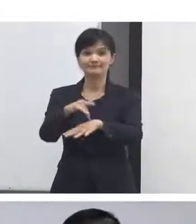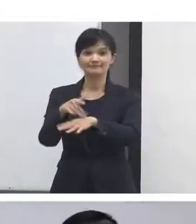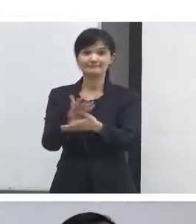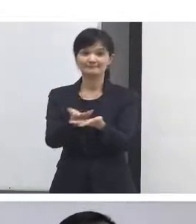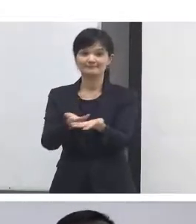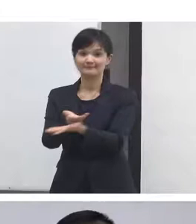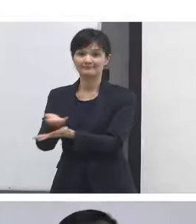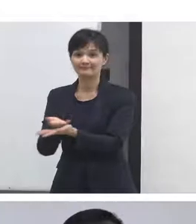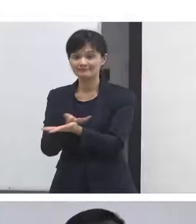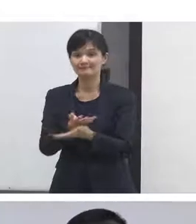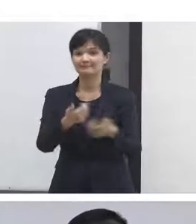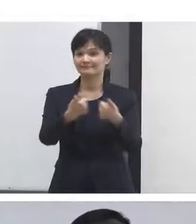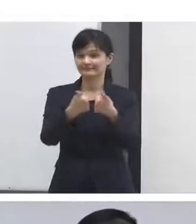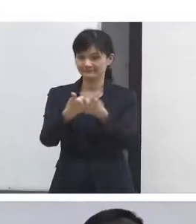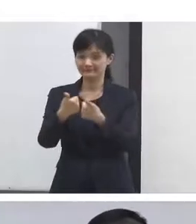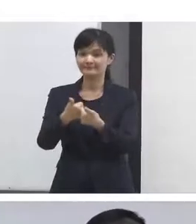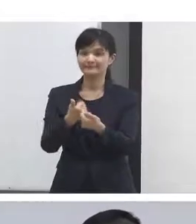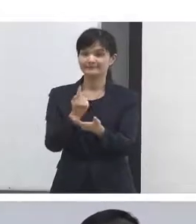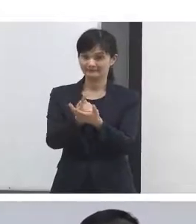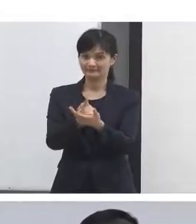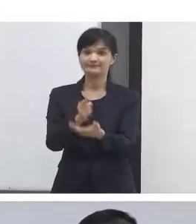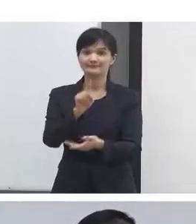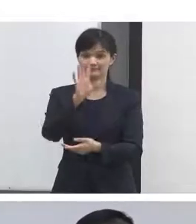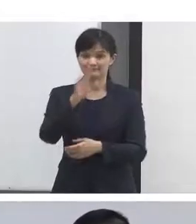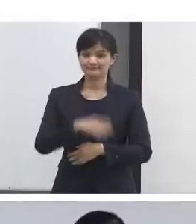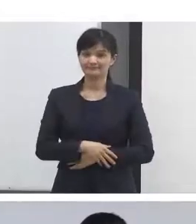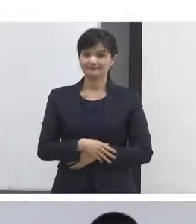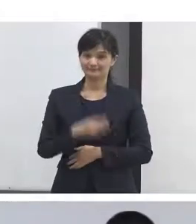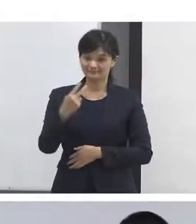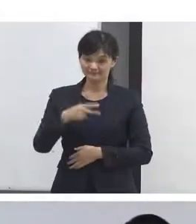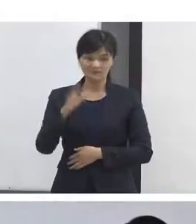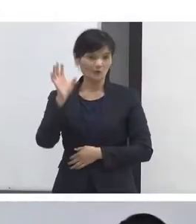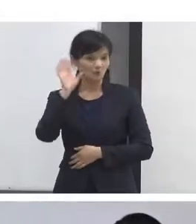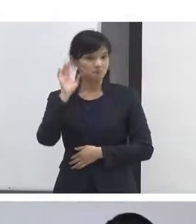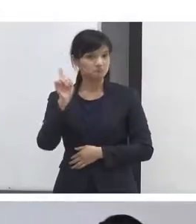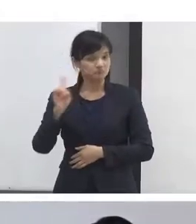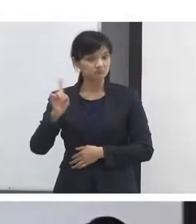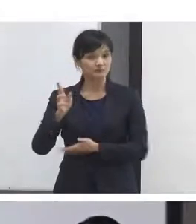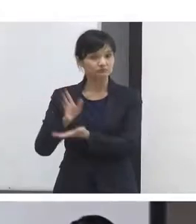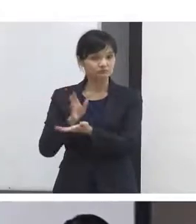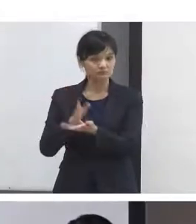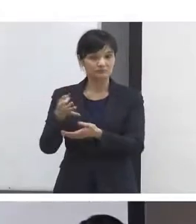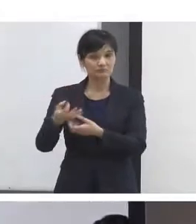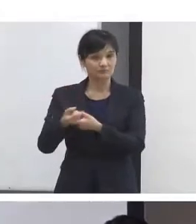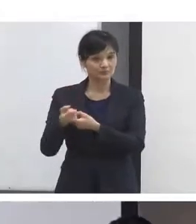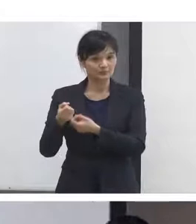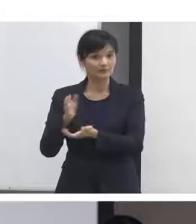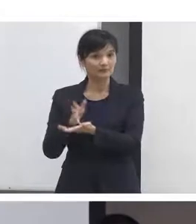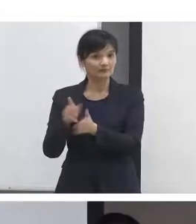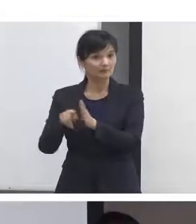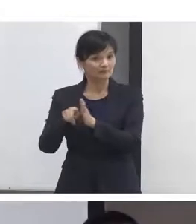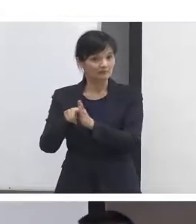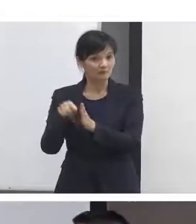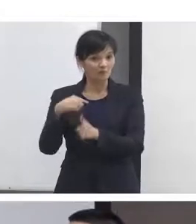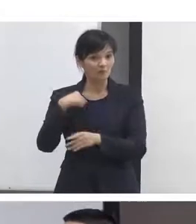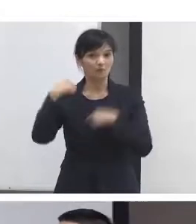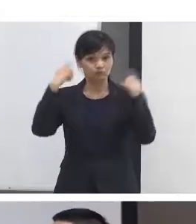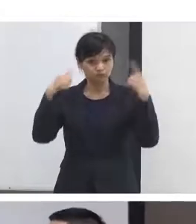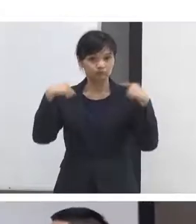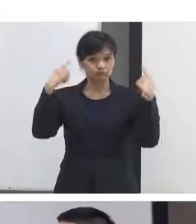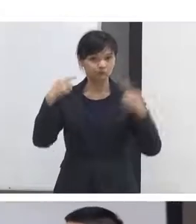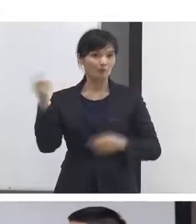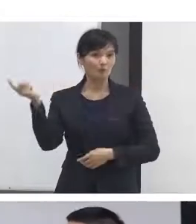国际上的会议或什么之类的。那时候在听这个募款啊，或是演讲的时候，很常听到就是